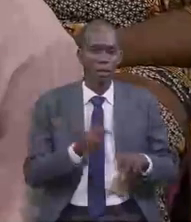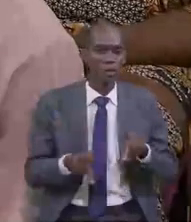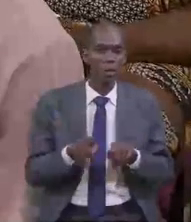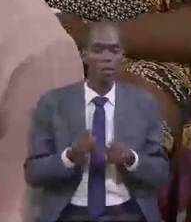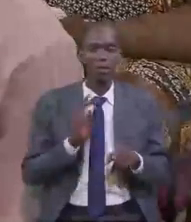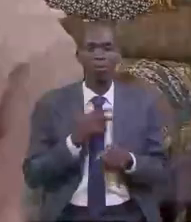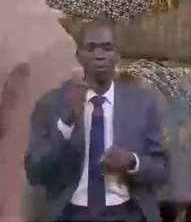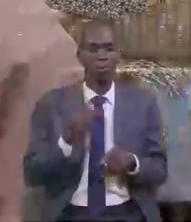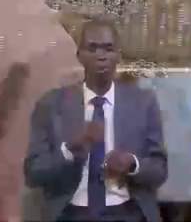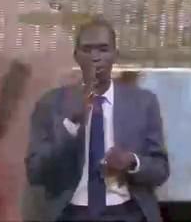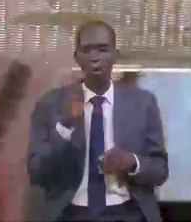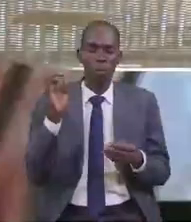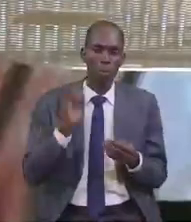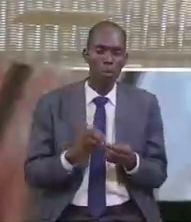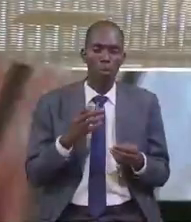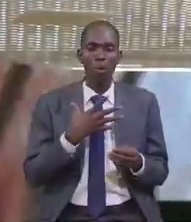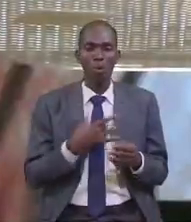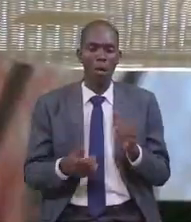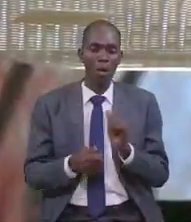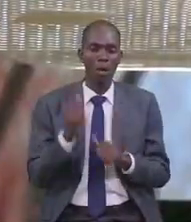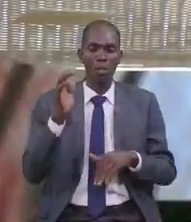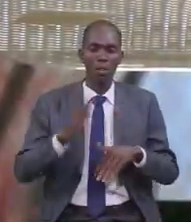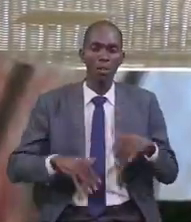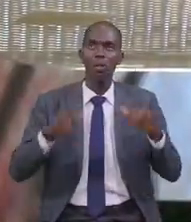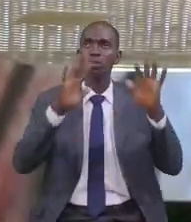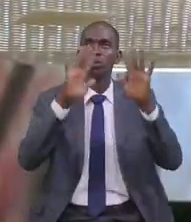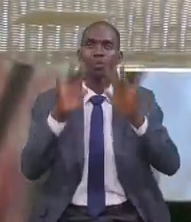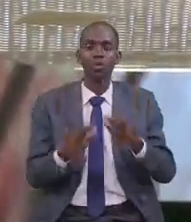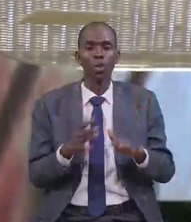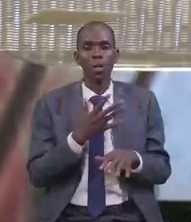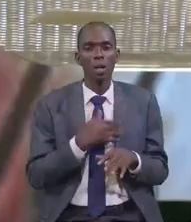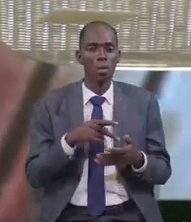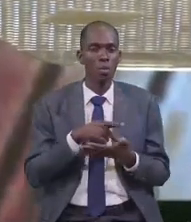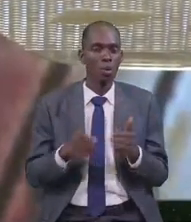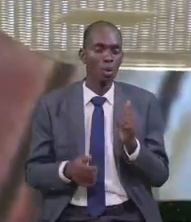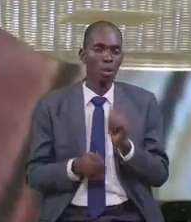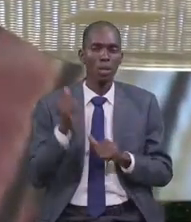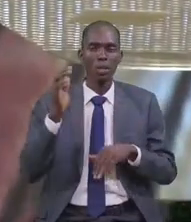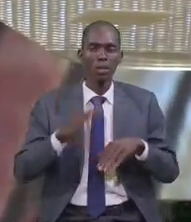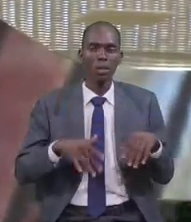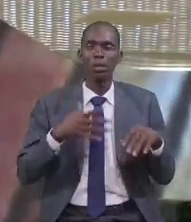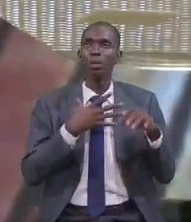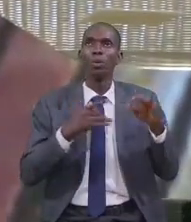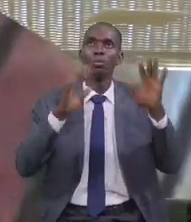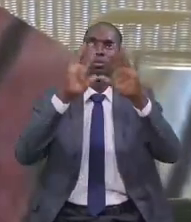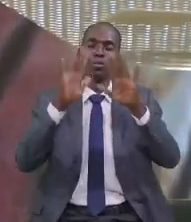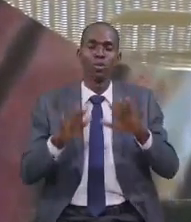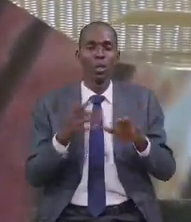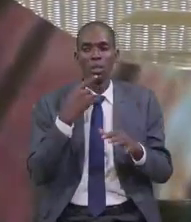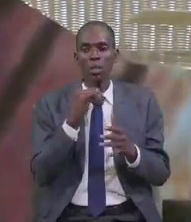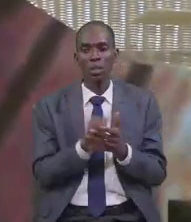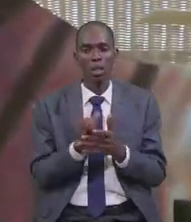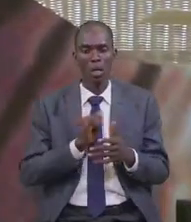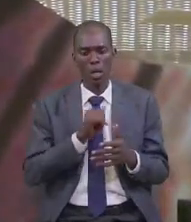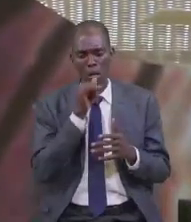plus éclatant que la neige, plus blanc que la neige. Donc, si tu dis que je suis chrétien, je suis croyant, au fait, tu